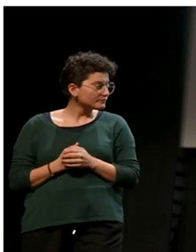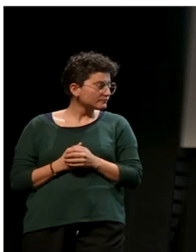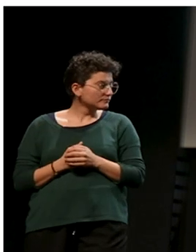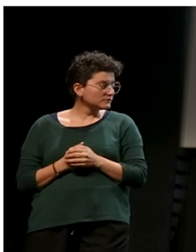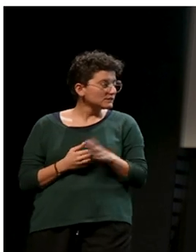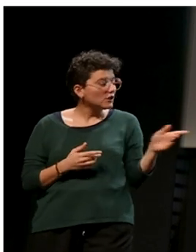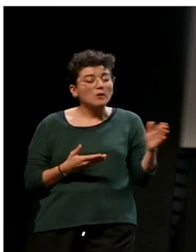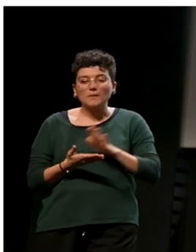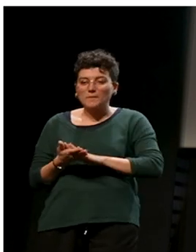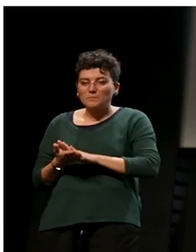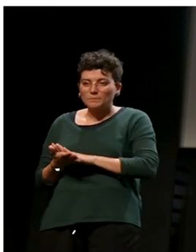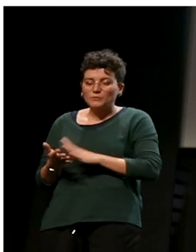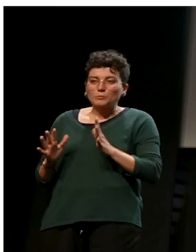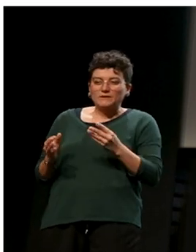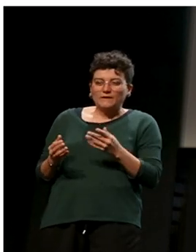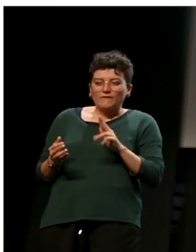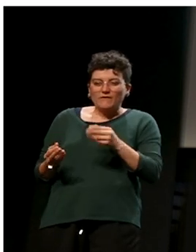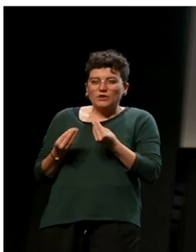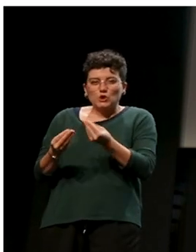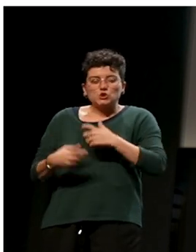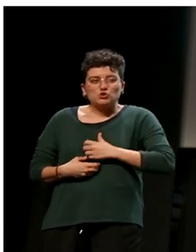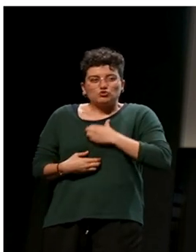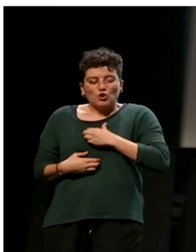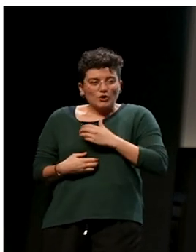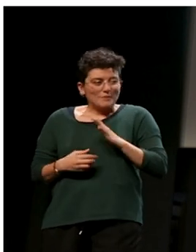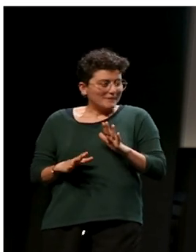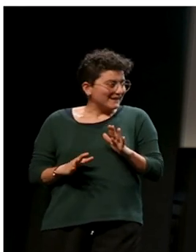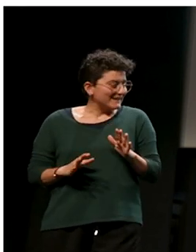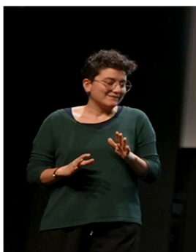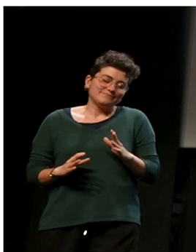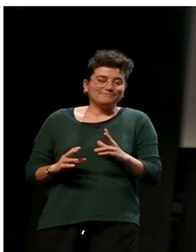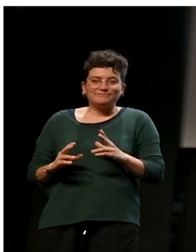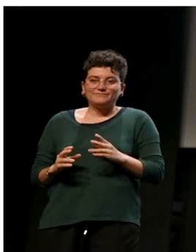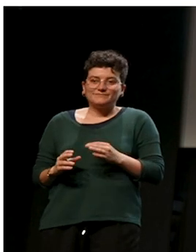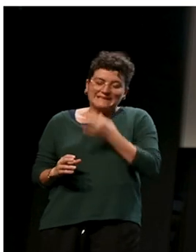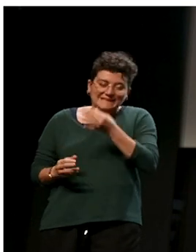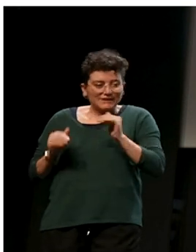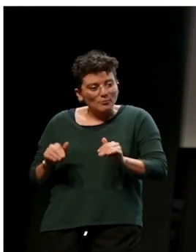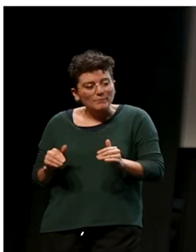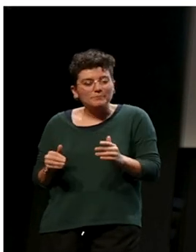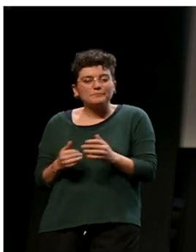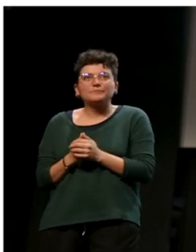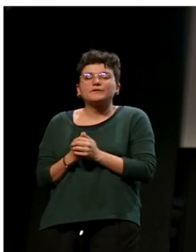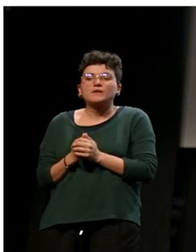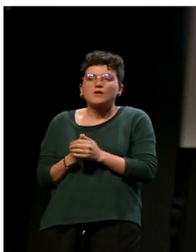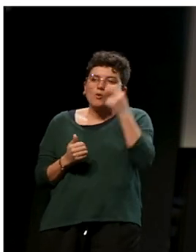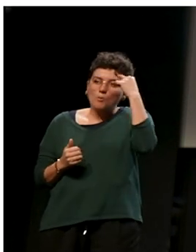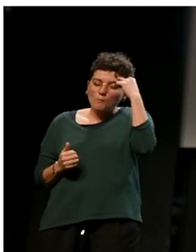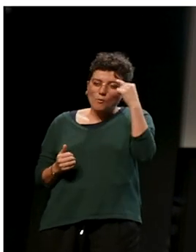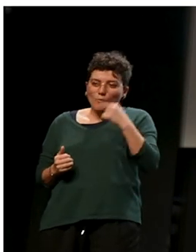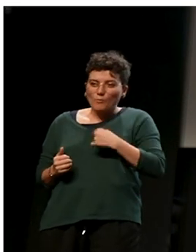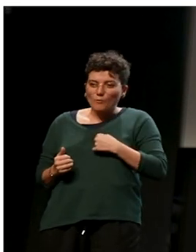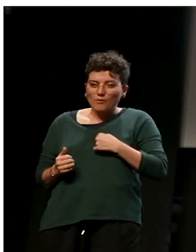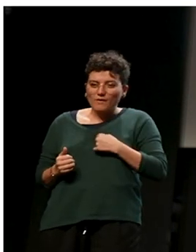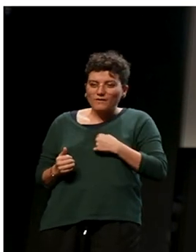privé. Et, bon, l'image est peut-être un peu violente, mais je vais quand même en parler. Pour moi, en fait, c'est un peu le